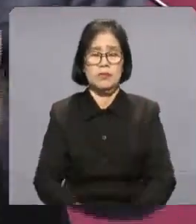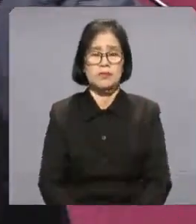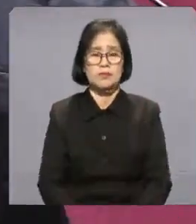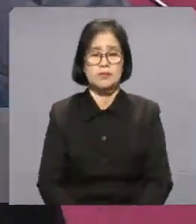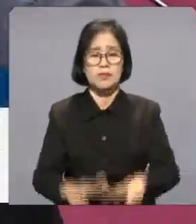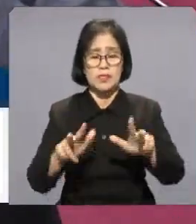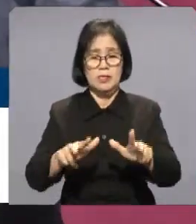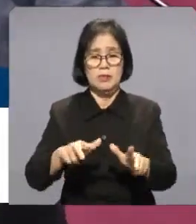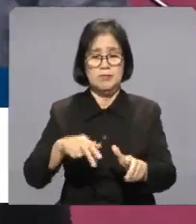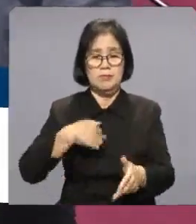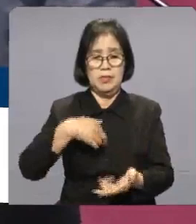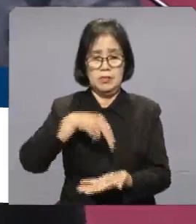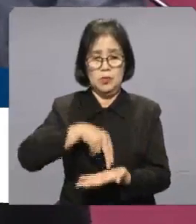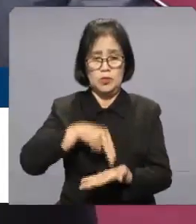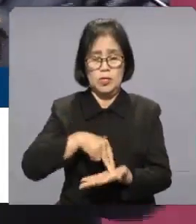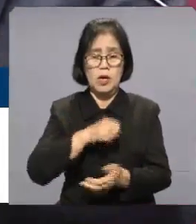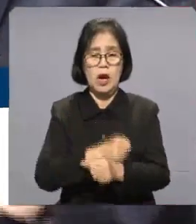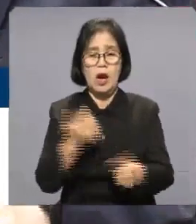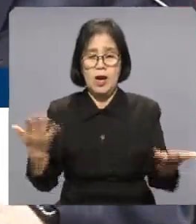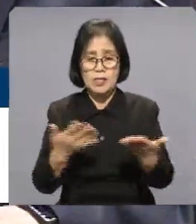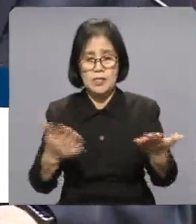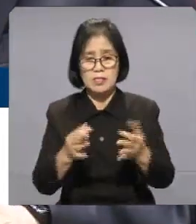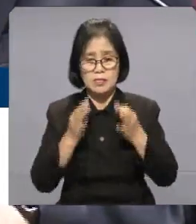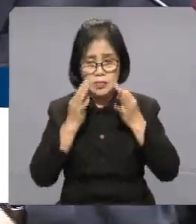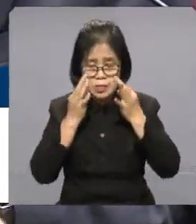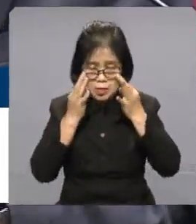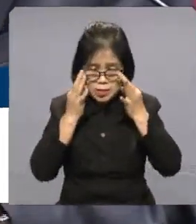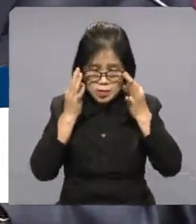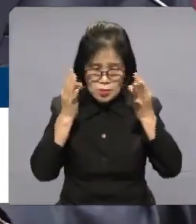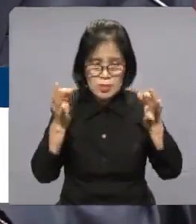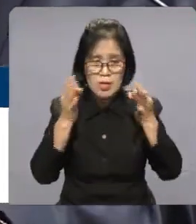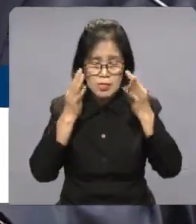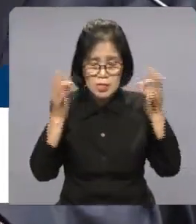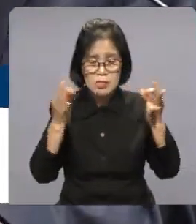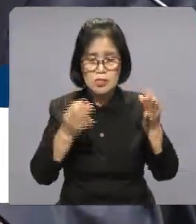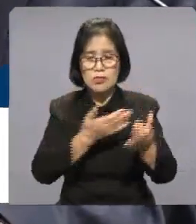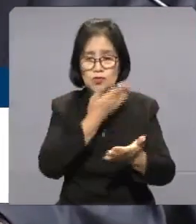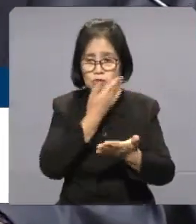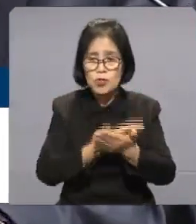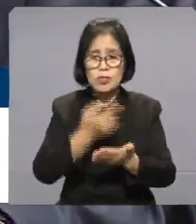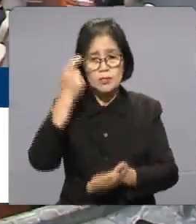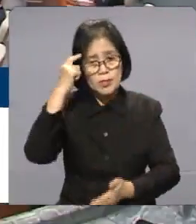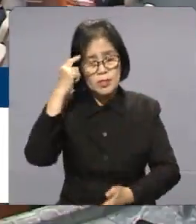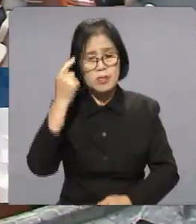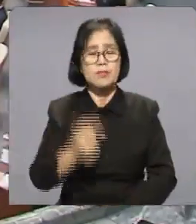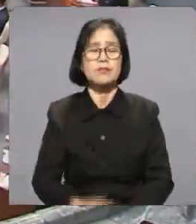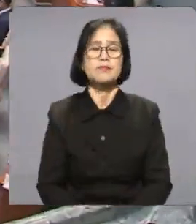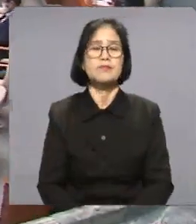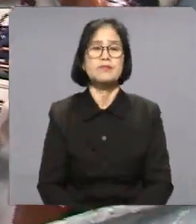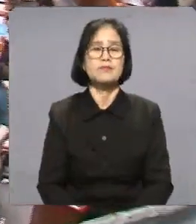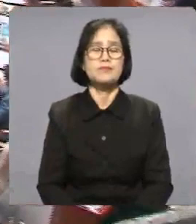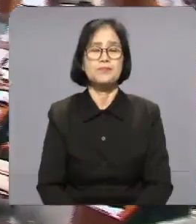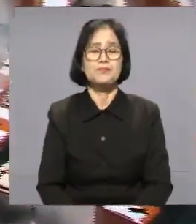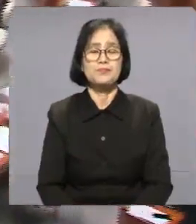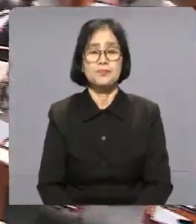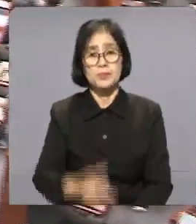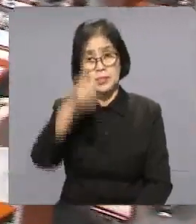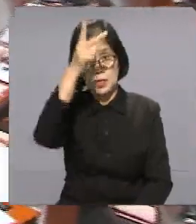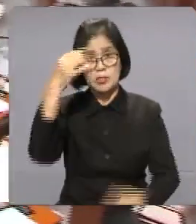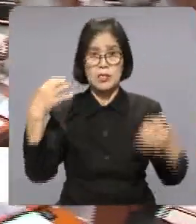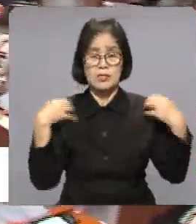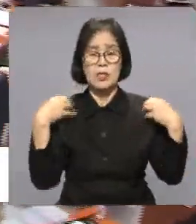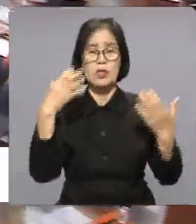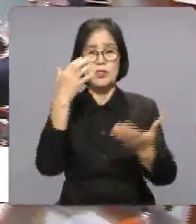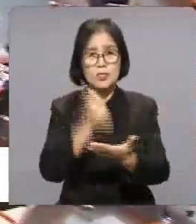현재 위치에서 제가 할 일을 최선을 다해서 하는 것이 더욱 중요하다고 생각하고요. 윤희근